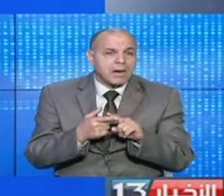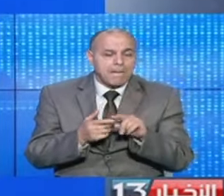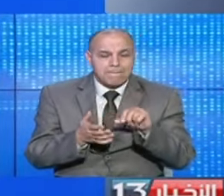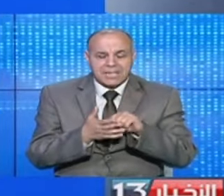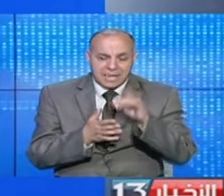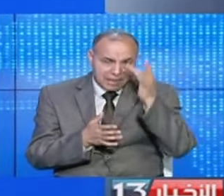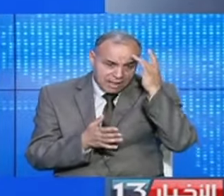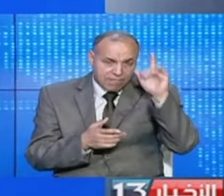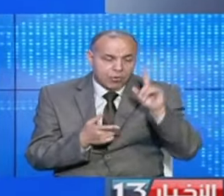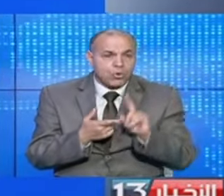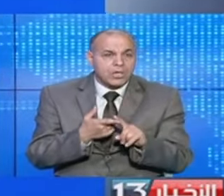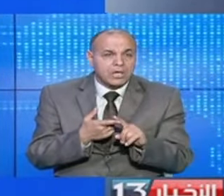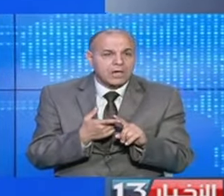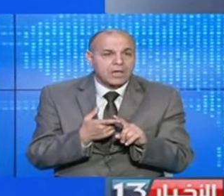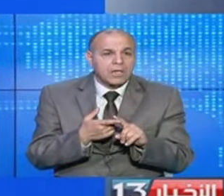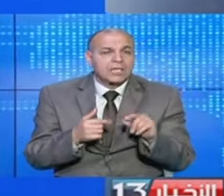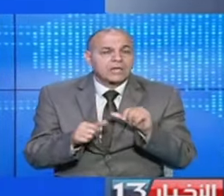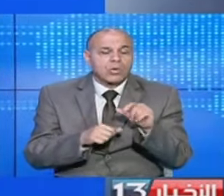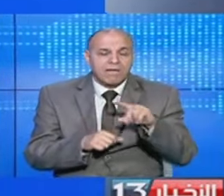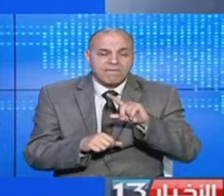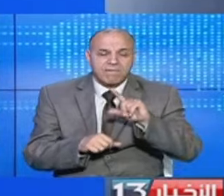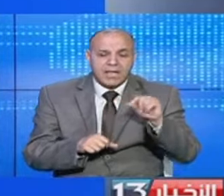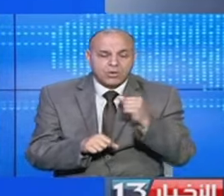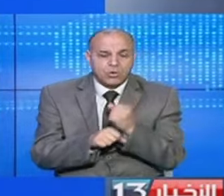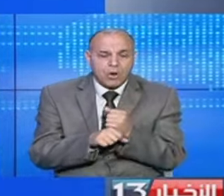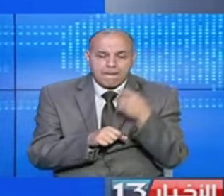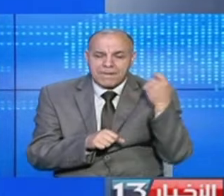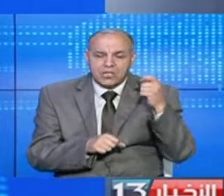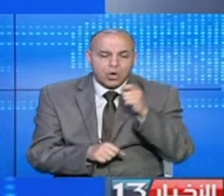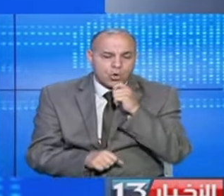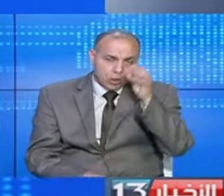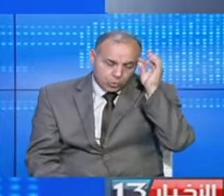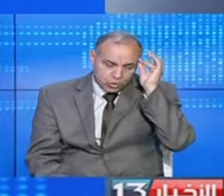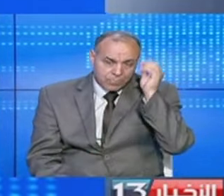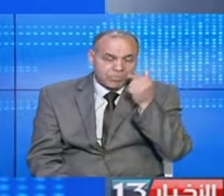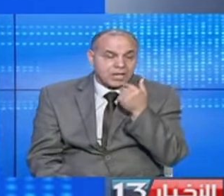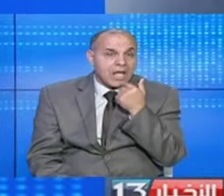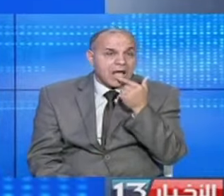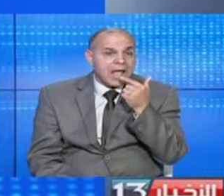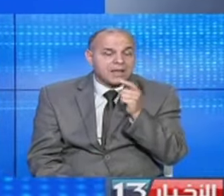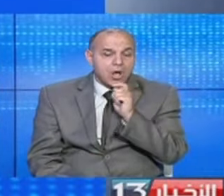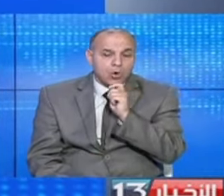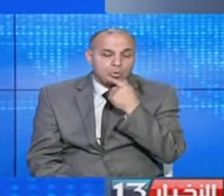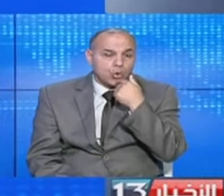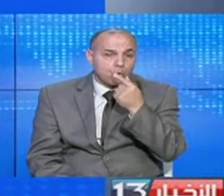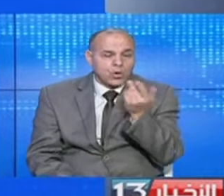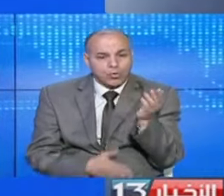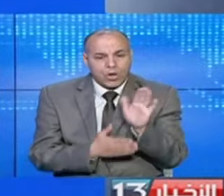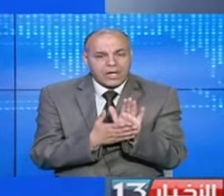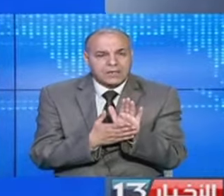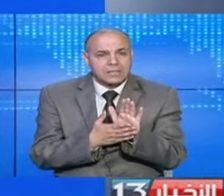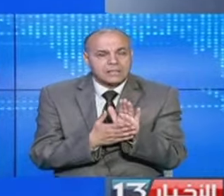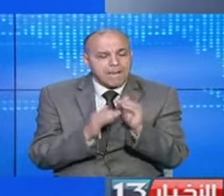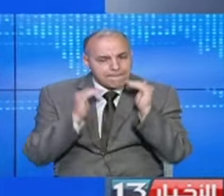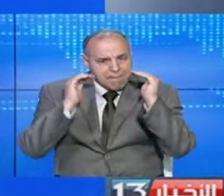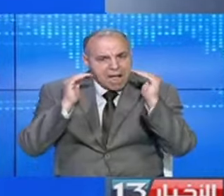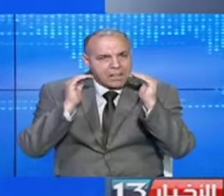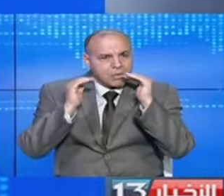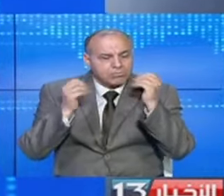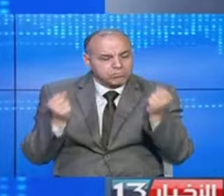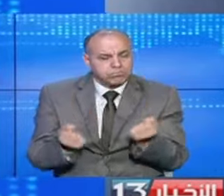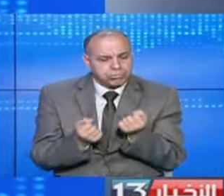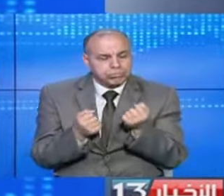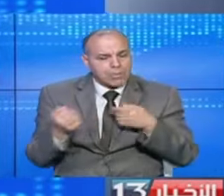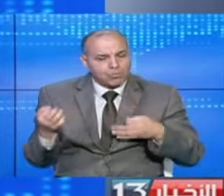بمدينة الثقافة على الدورة 20 لمهرجان الأغنية التونسية. في هذا الروبرتاج نقدم أهم محطات هذه